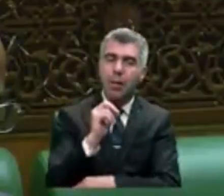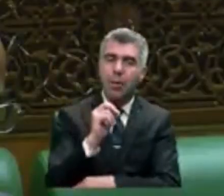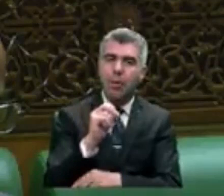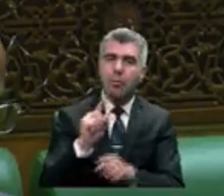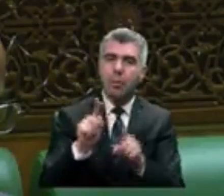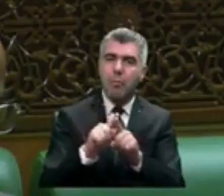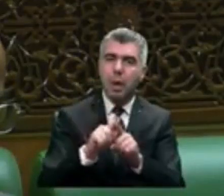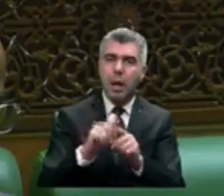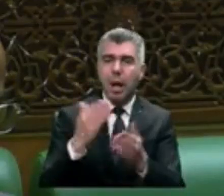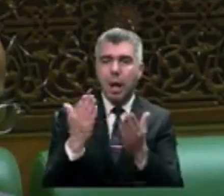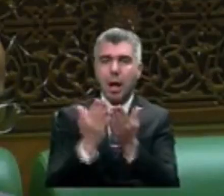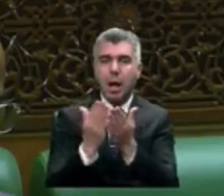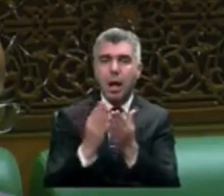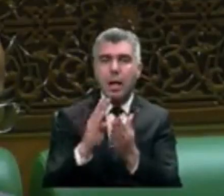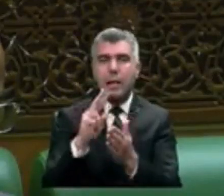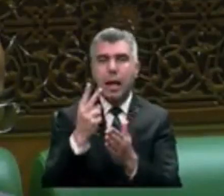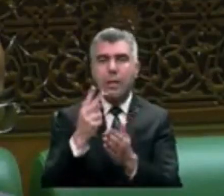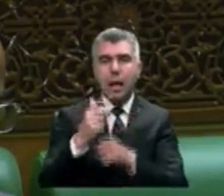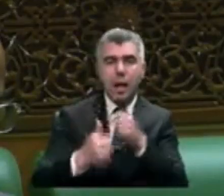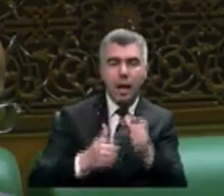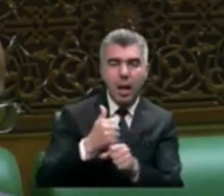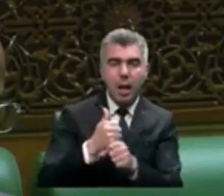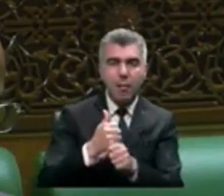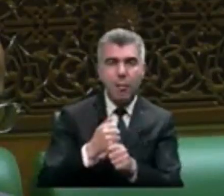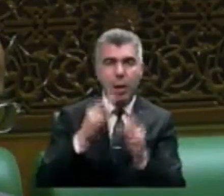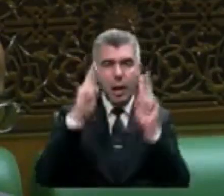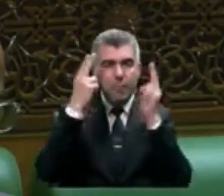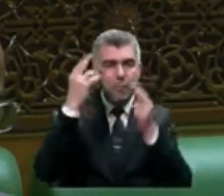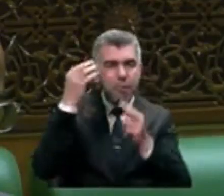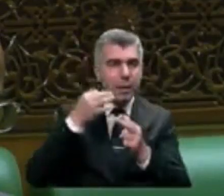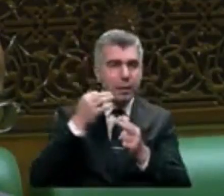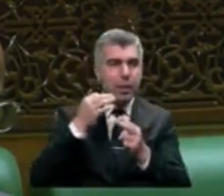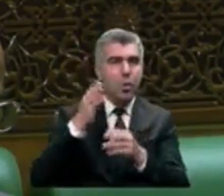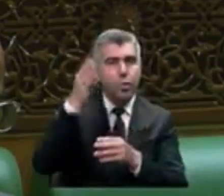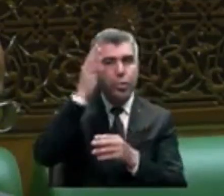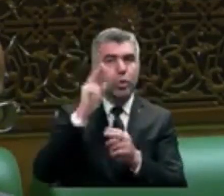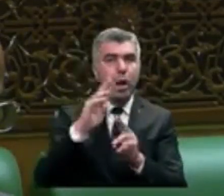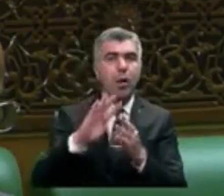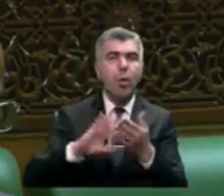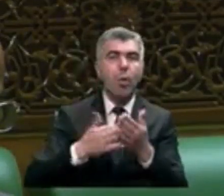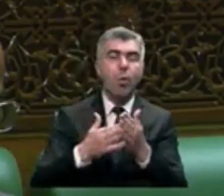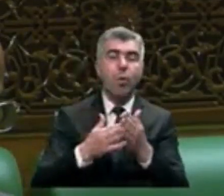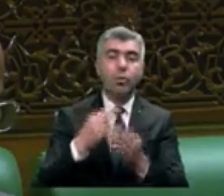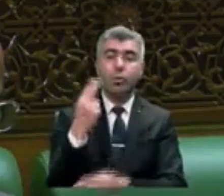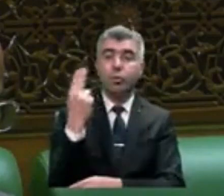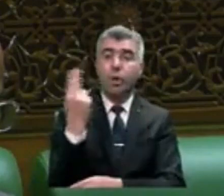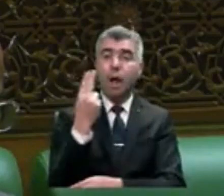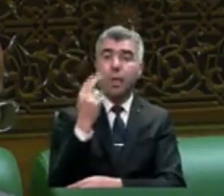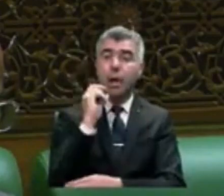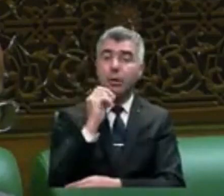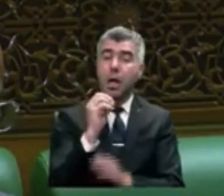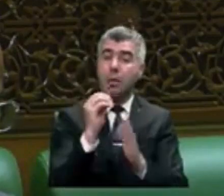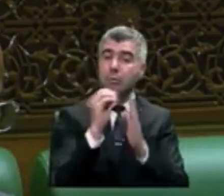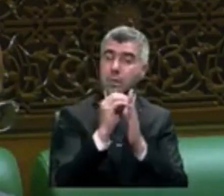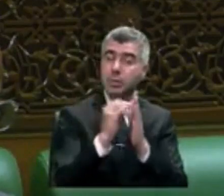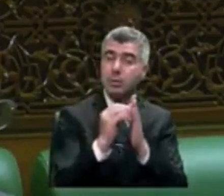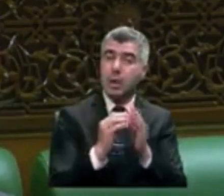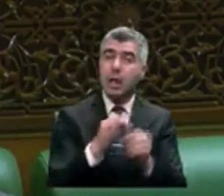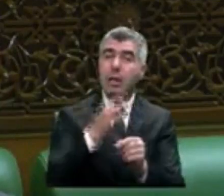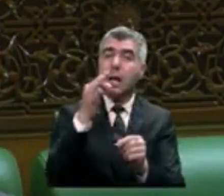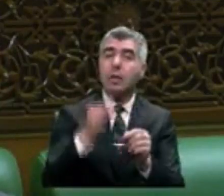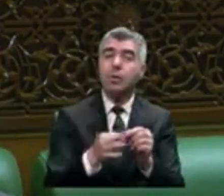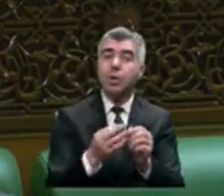والماستر والدكتوراه هذا النظام الوعد سيجعل من الجامعه فضاء اساسيا لانتاج المعرفه